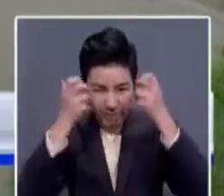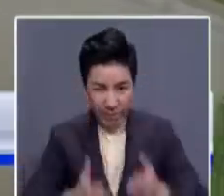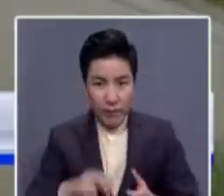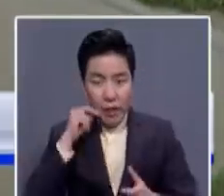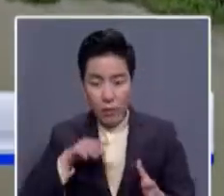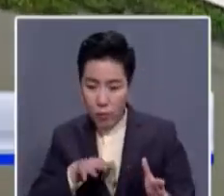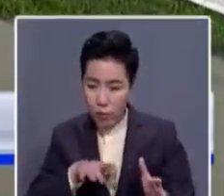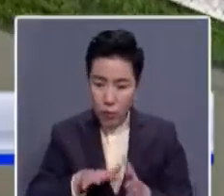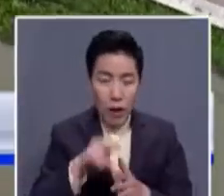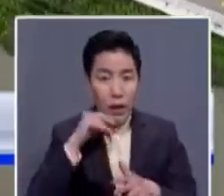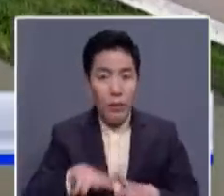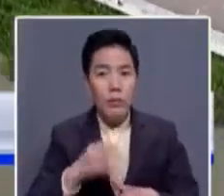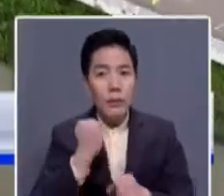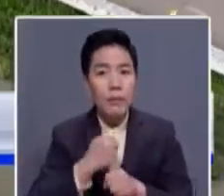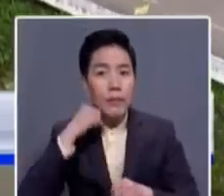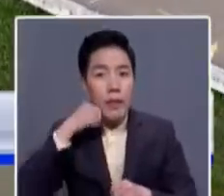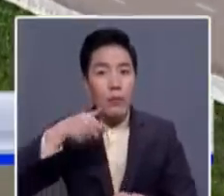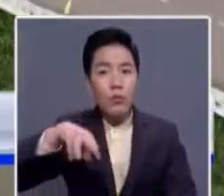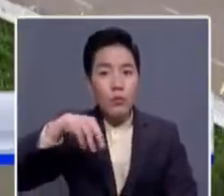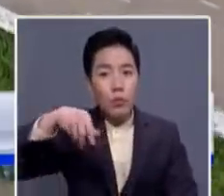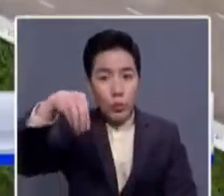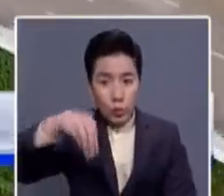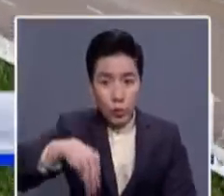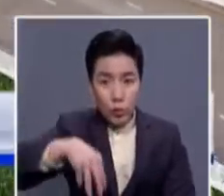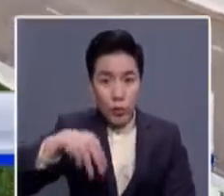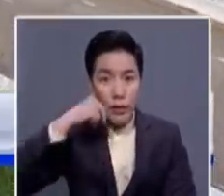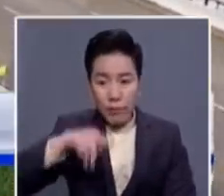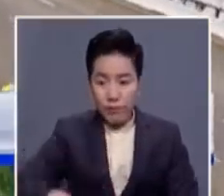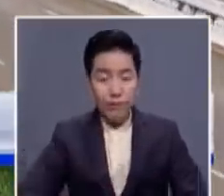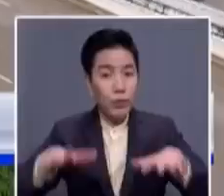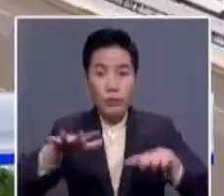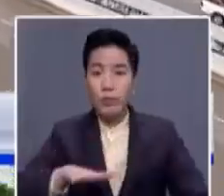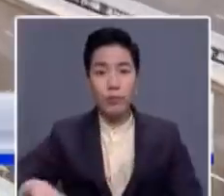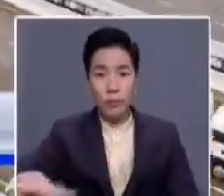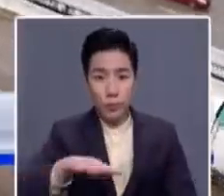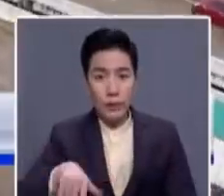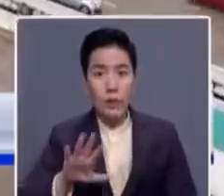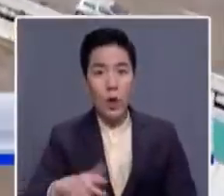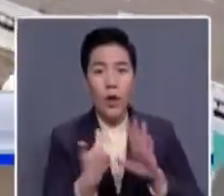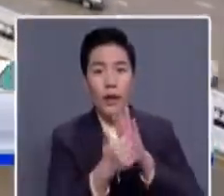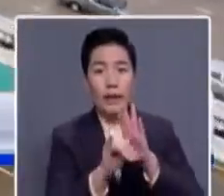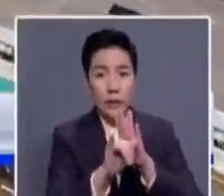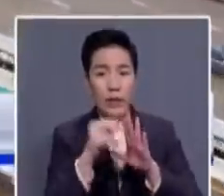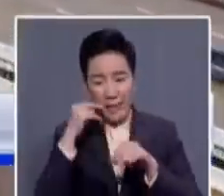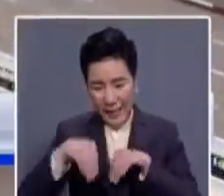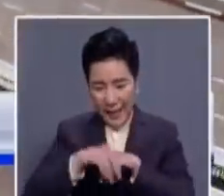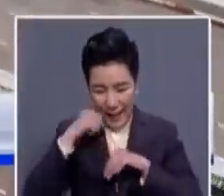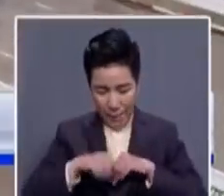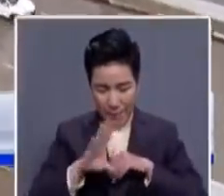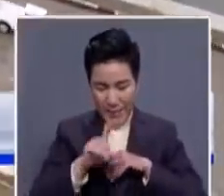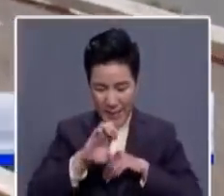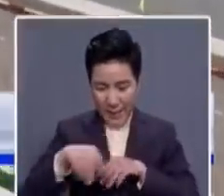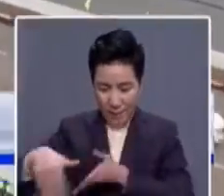ไหลเข้าท่วมบริเวณสถานีผลิตน้ำลำชีการประปาส่วนภูมิภาคสาขายโสธรที่ตั้งอยู่ริมแม่น้ำชีเจ้